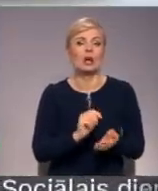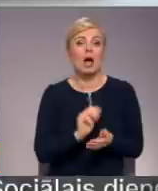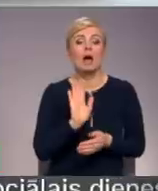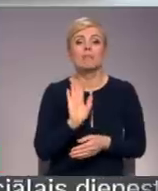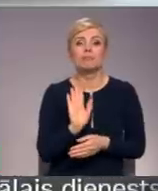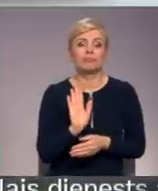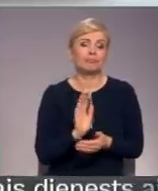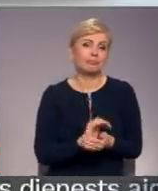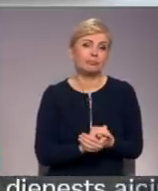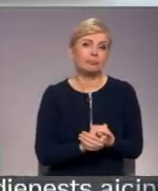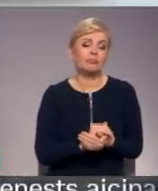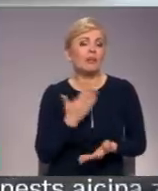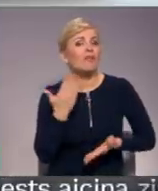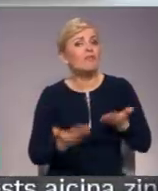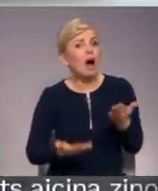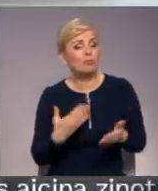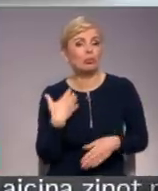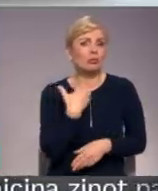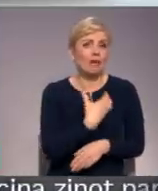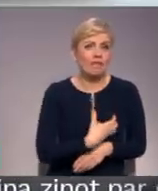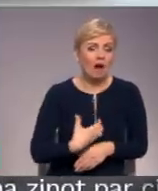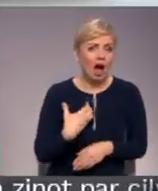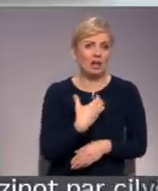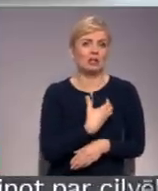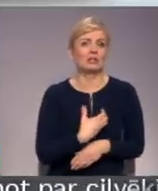par to, ka varbūt vajadzētu kaut kā